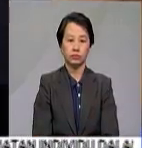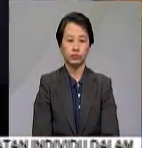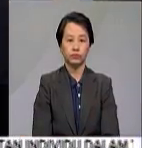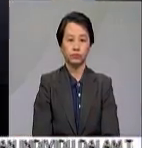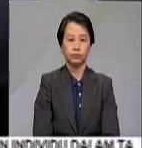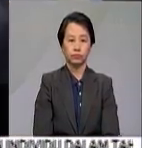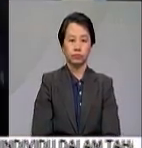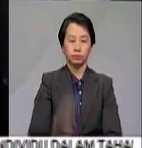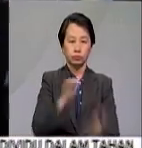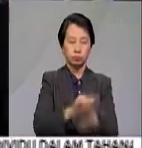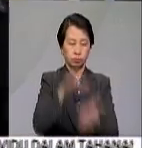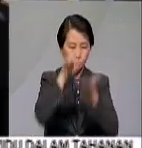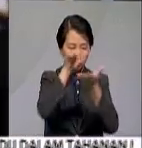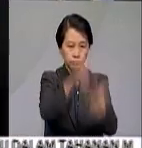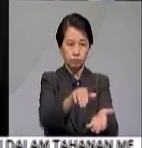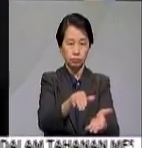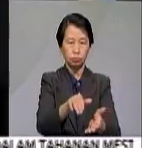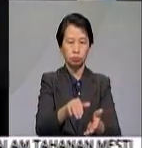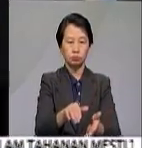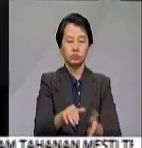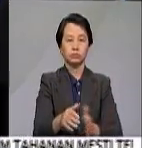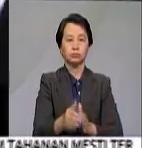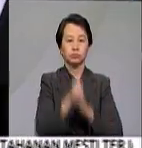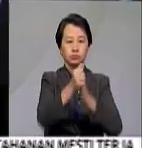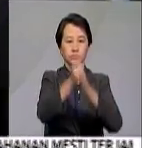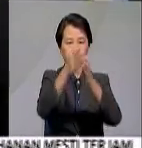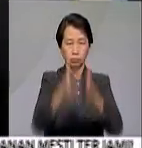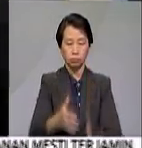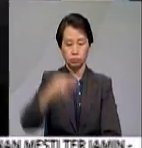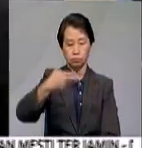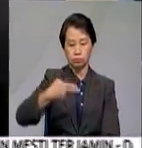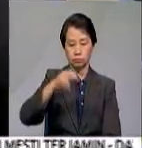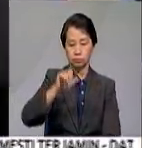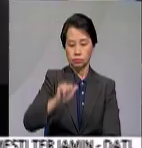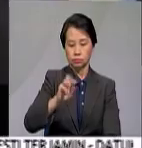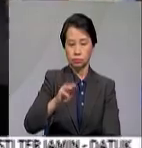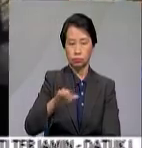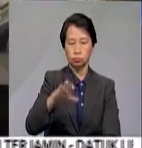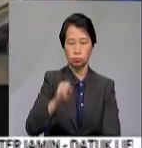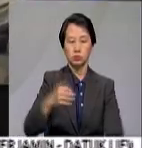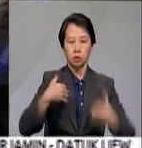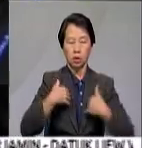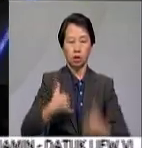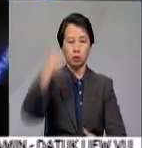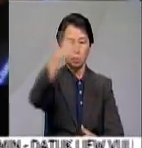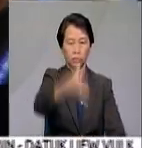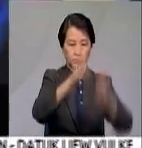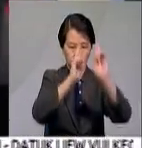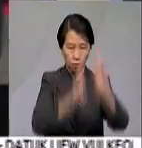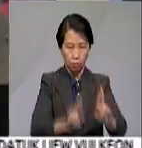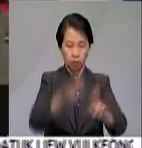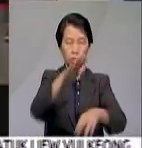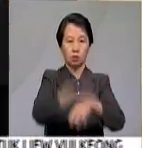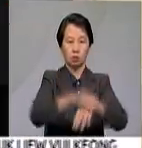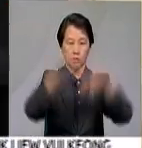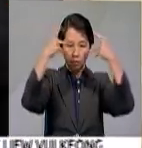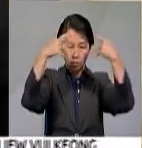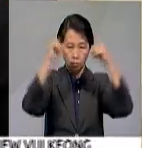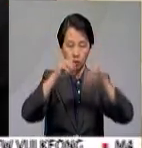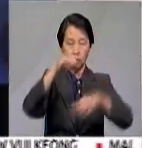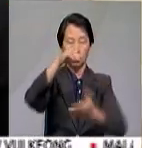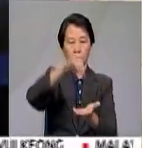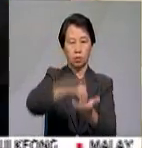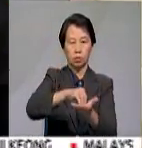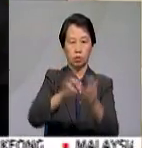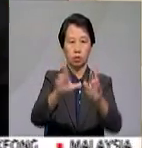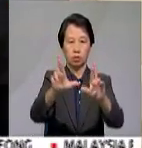Hasrat itu disampaikan pemimpin Hamas. Hasrat itu disampaikan pemimpin Hamas semasa mengadakan kunjungan hormat ke atas Perdana Menteri di pusat konvensyen